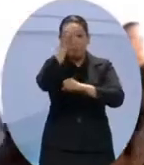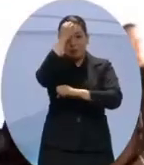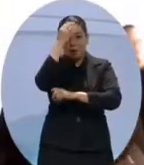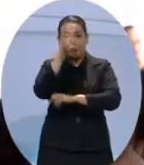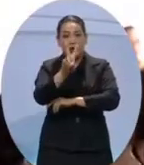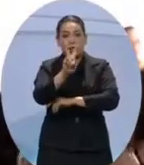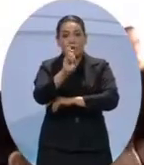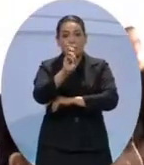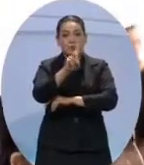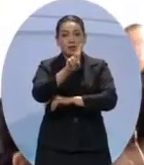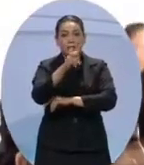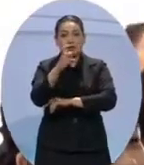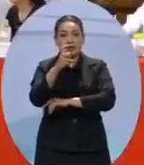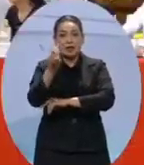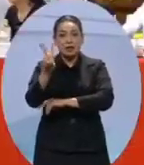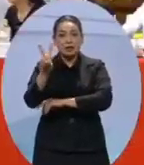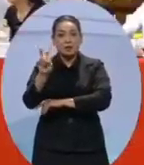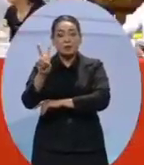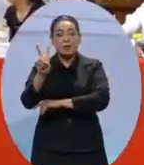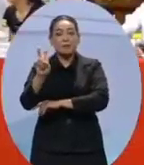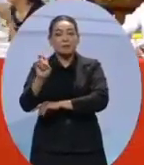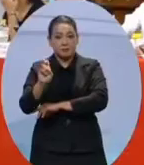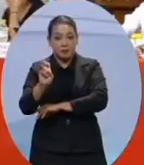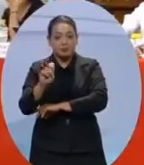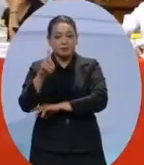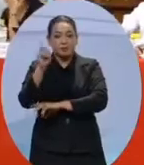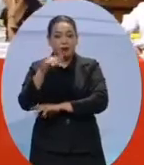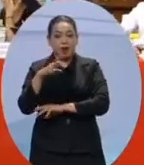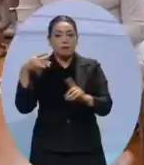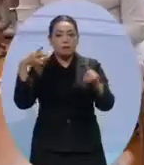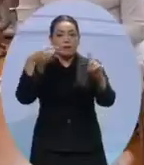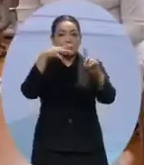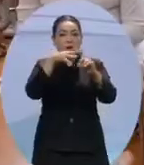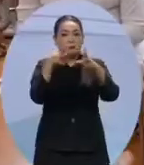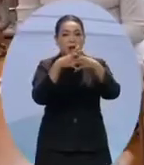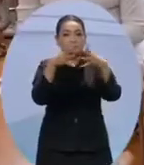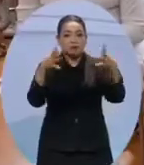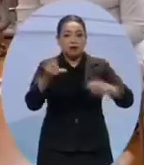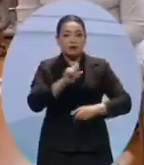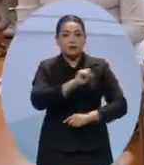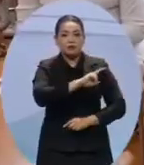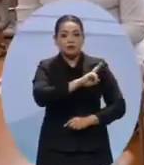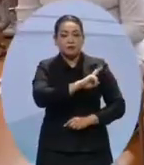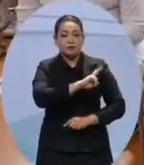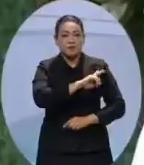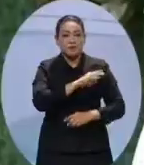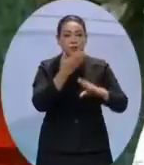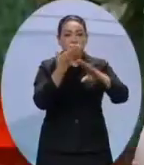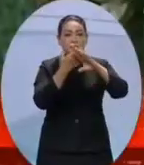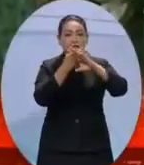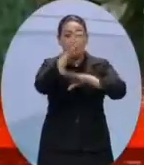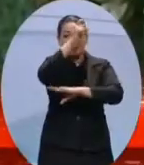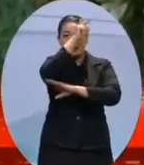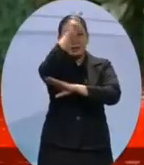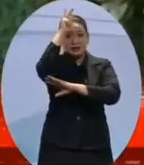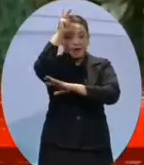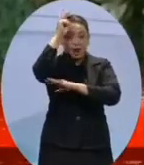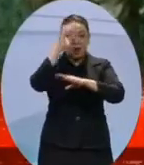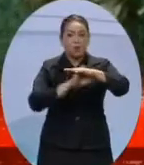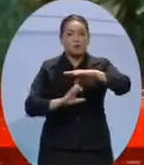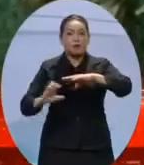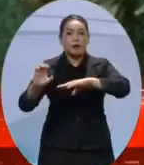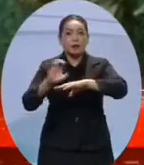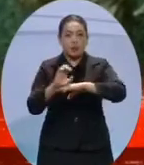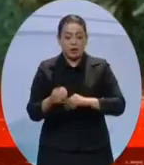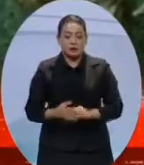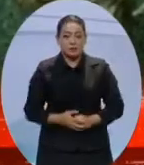2019-2020, thu hút sự tham gia của đông đảo học sinh sinh viên các trường đại học và cao đẳng tại Thành phố Hồ Chí Minh. Đến với buổi tư